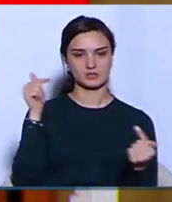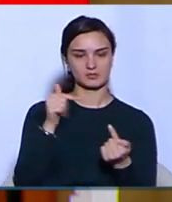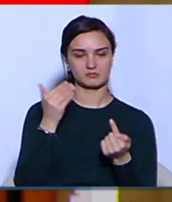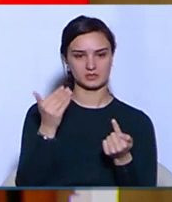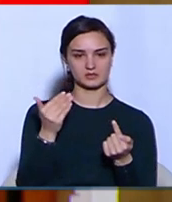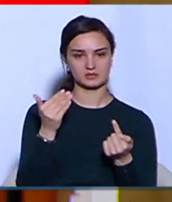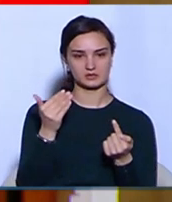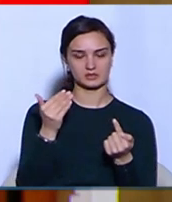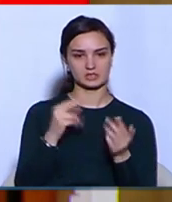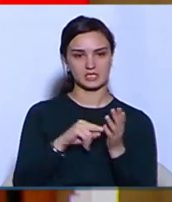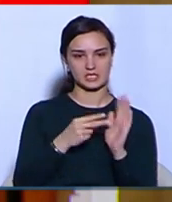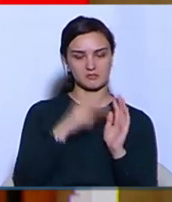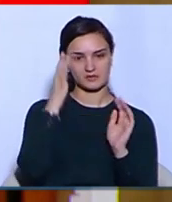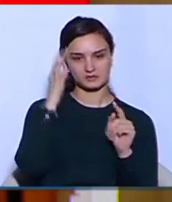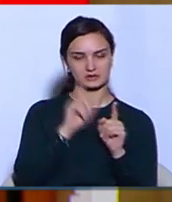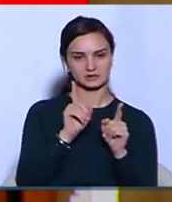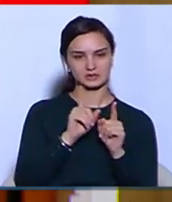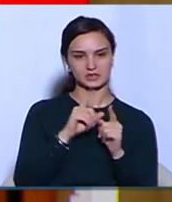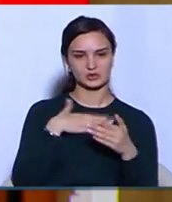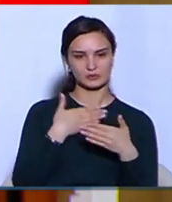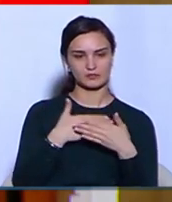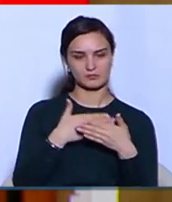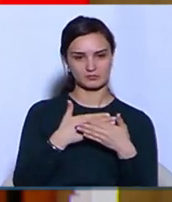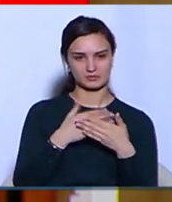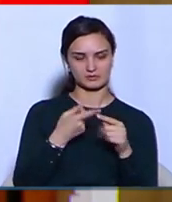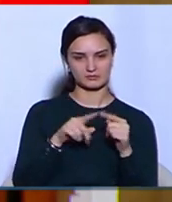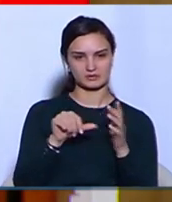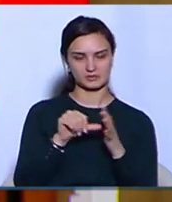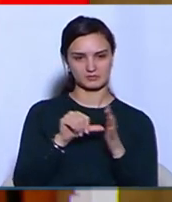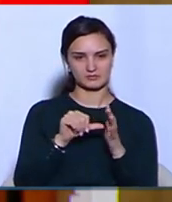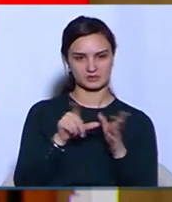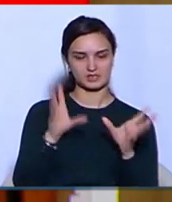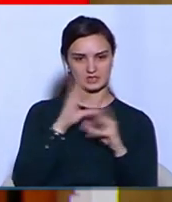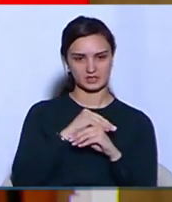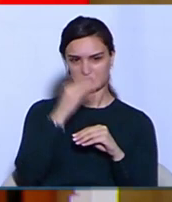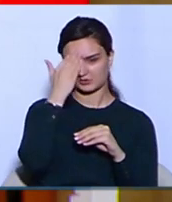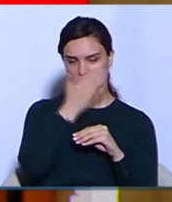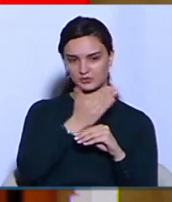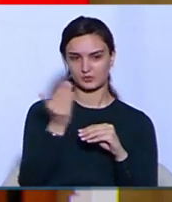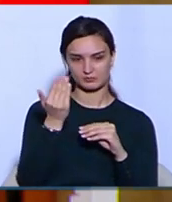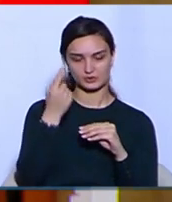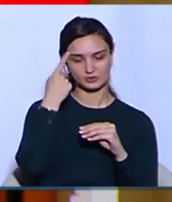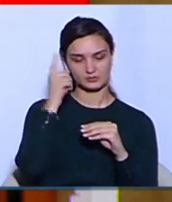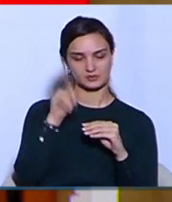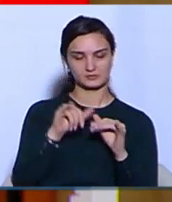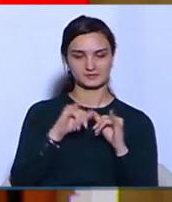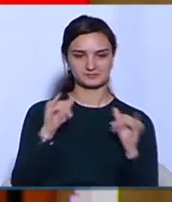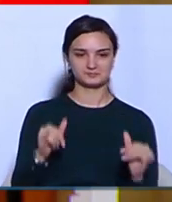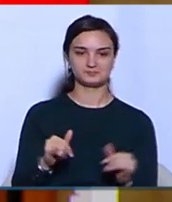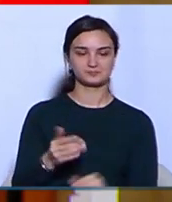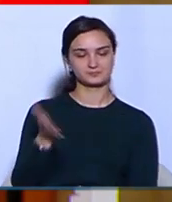შესაბამისად გეგმავენ ისეთ აქტივობებს, რომელთა დახმარებითაც ახერხებენ საზოგადოებაში ცნობადობის ამაღლებას.